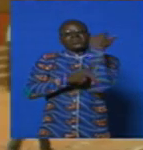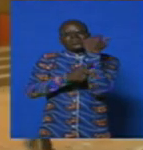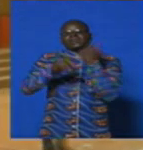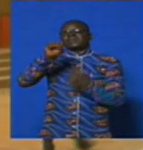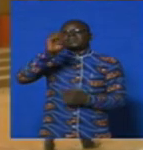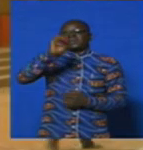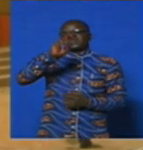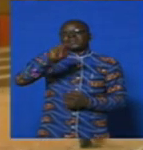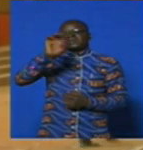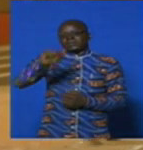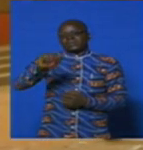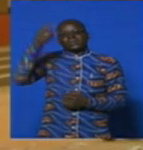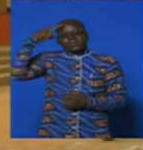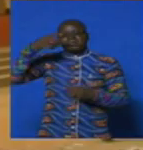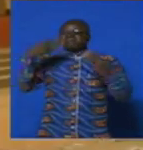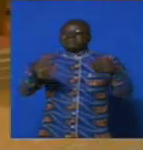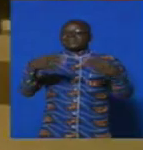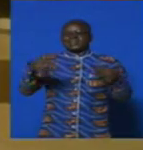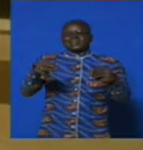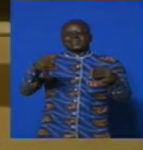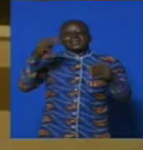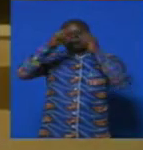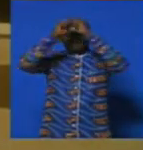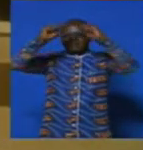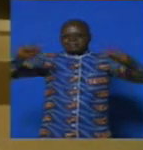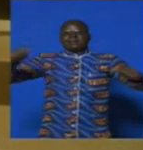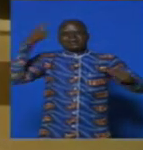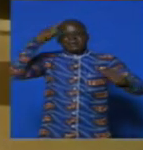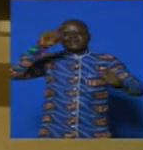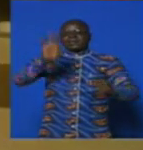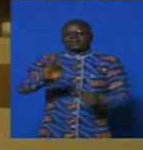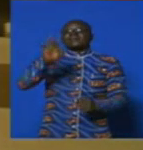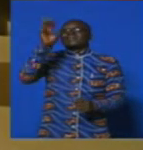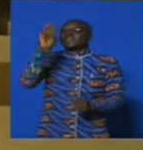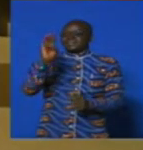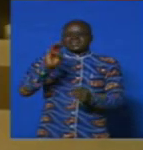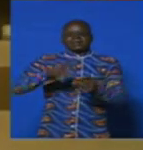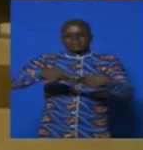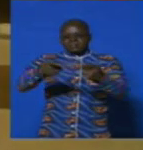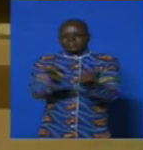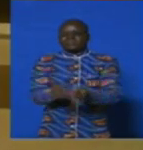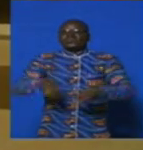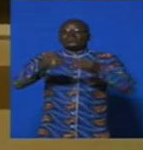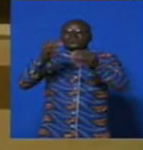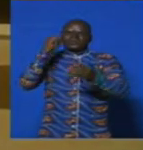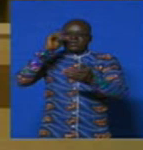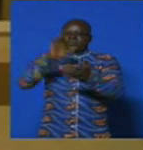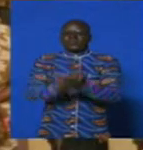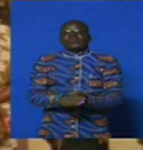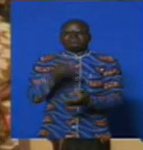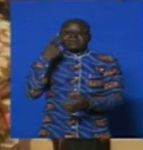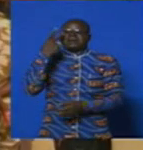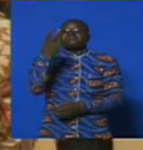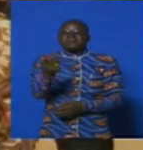Au marché de Falangoutou, c'est un hangar de 96 places exclusivement destiné aux femmes qui est donné à voir.